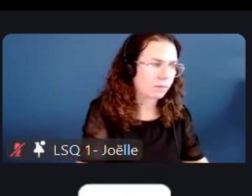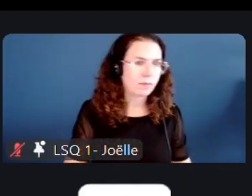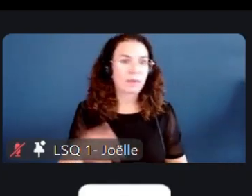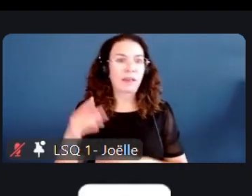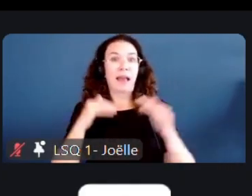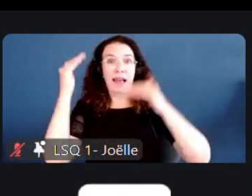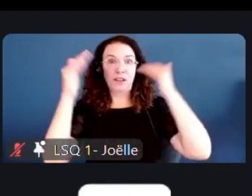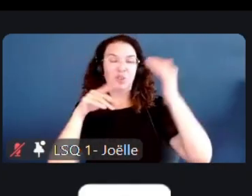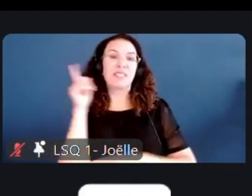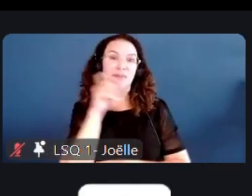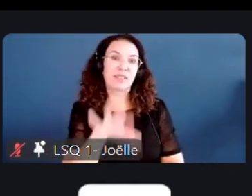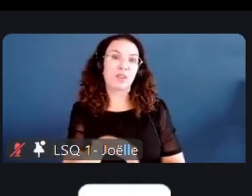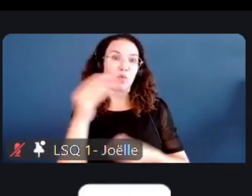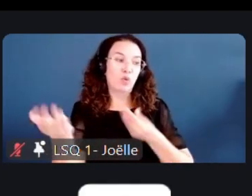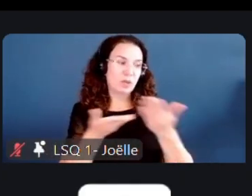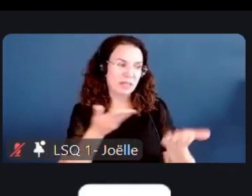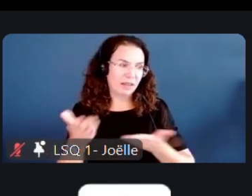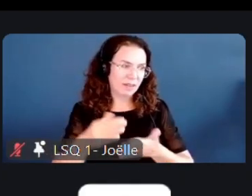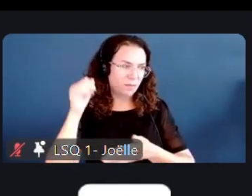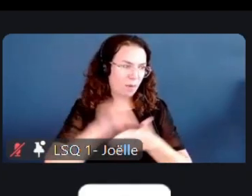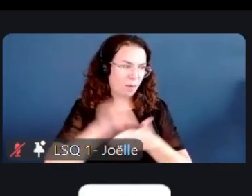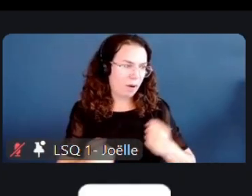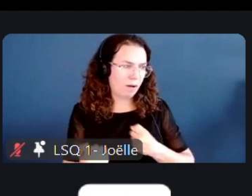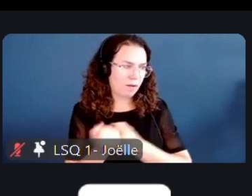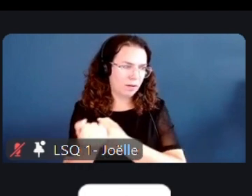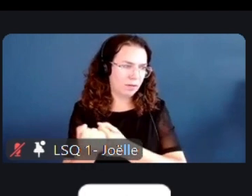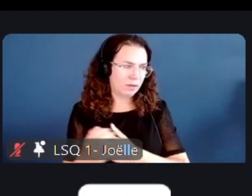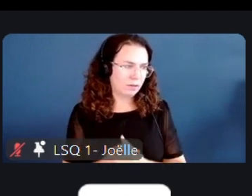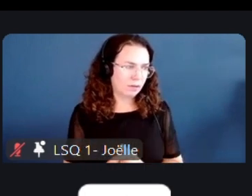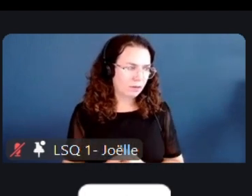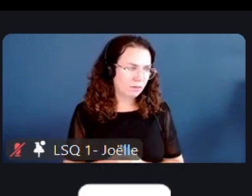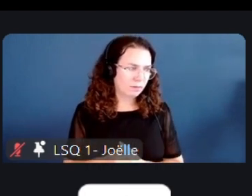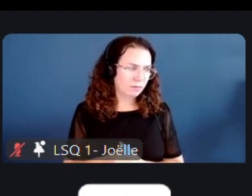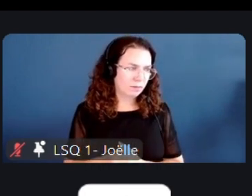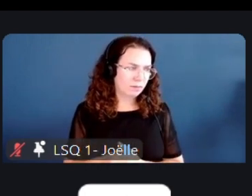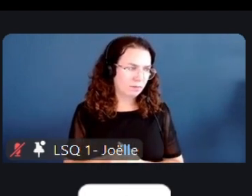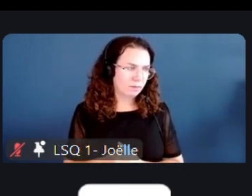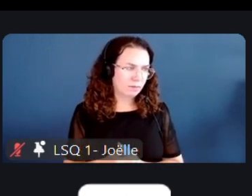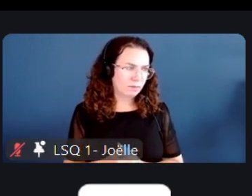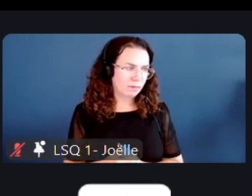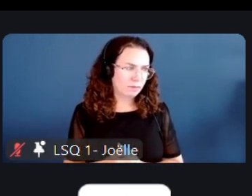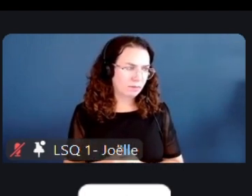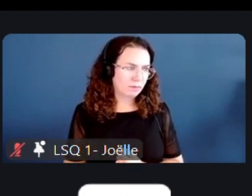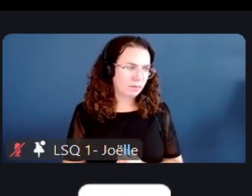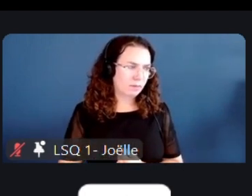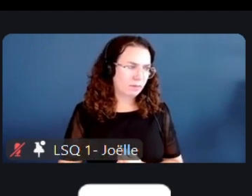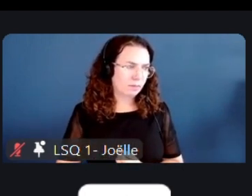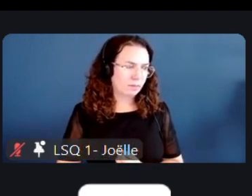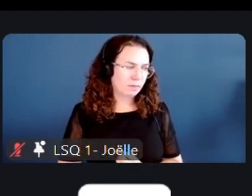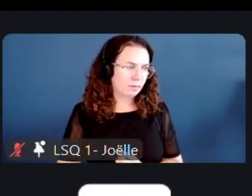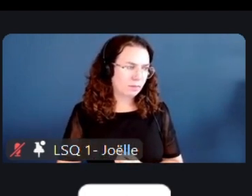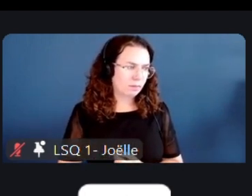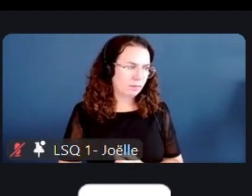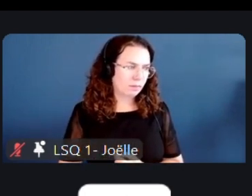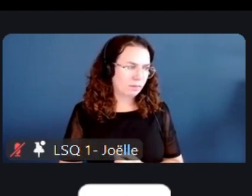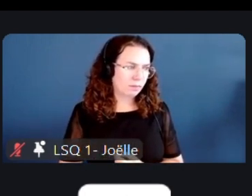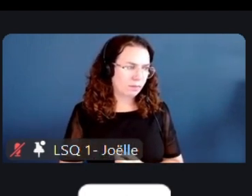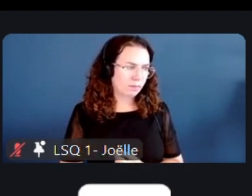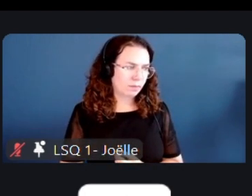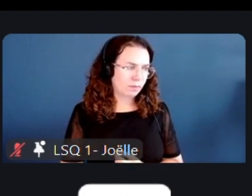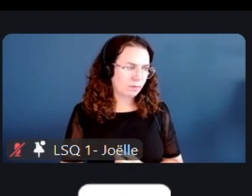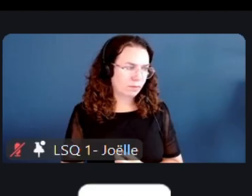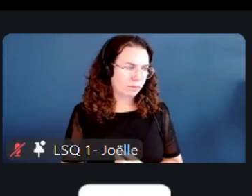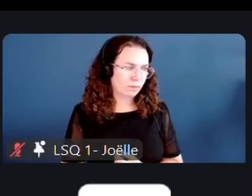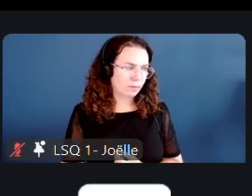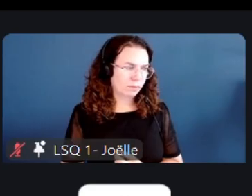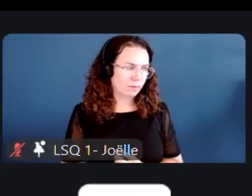l'âge adulte et qu'il y a un manque d'appui dans cette transition. Finalement, un des problèmes les plus